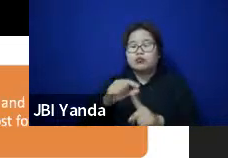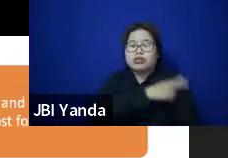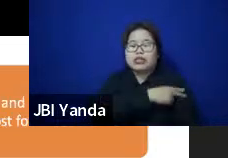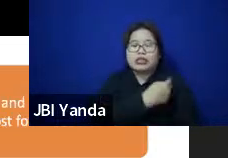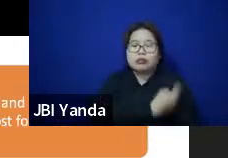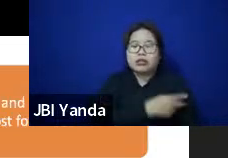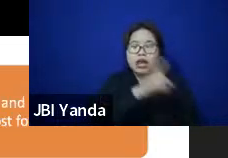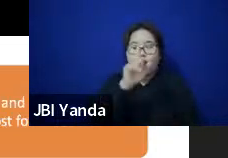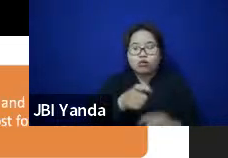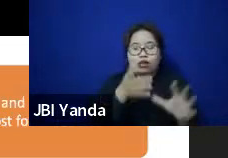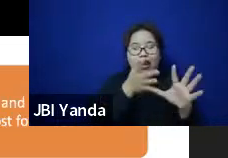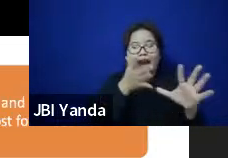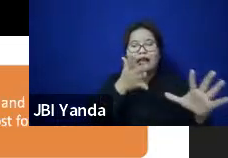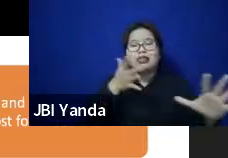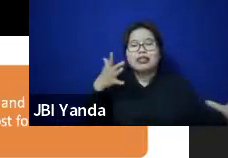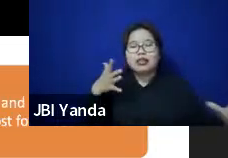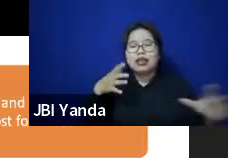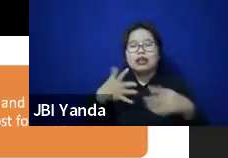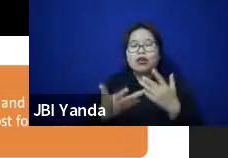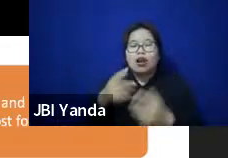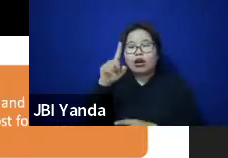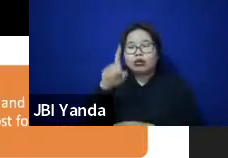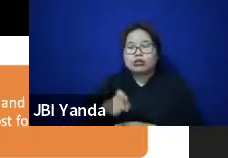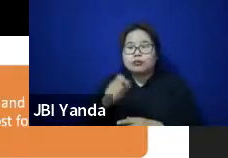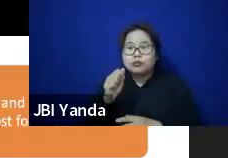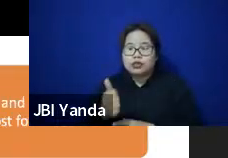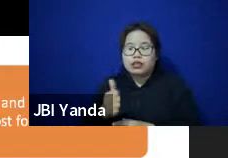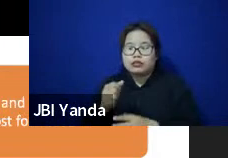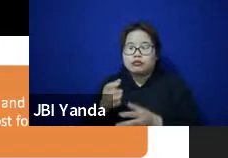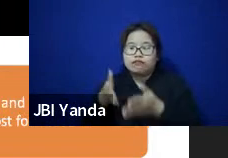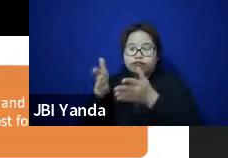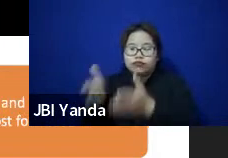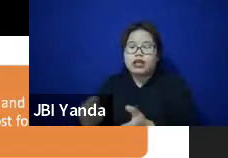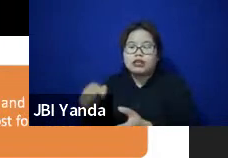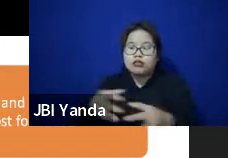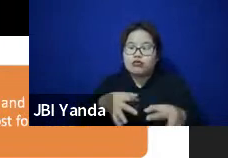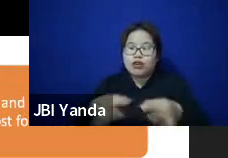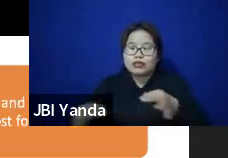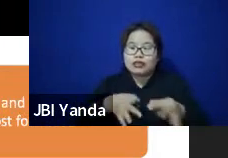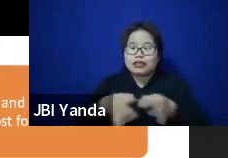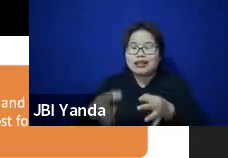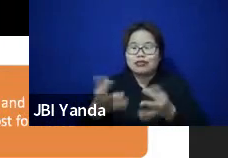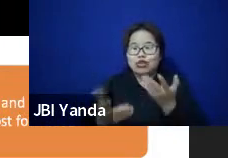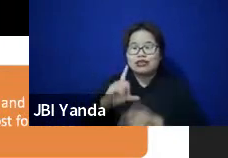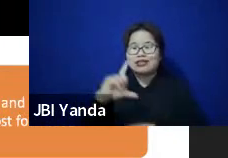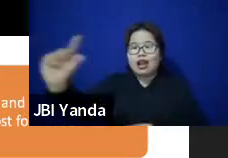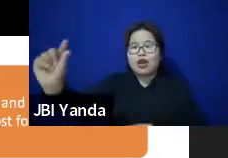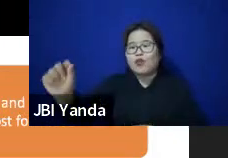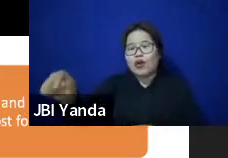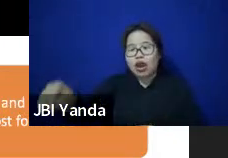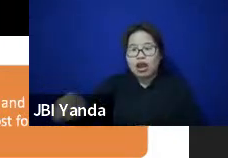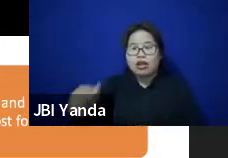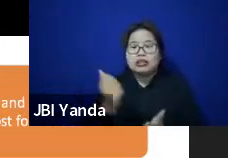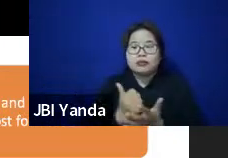harus antri dan di-refer ke fasilitas yang mungkin jauh karena tidak semuanya menyediakan layanan